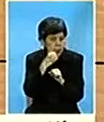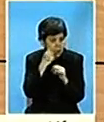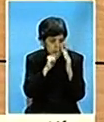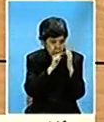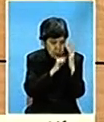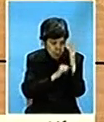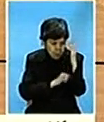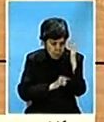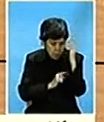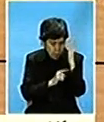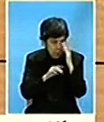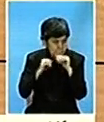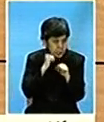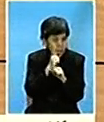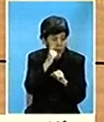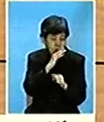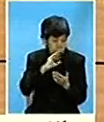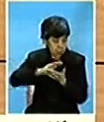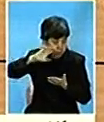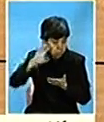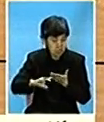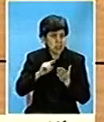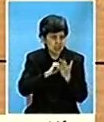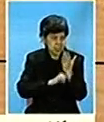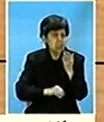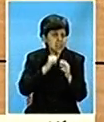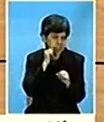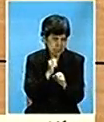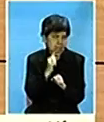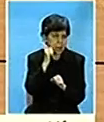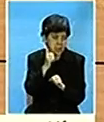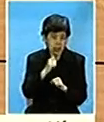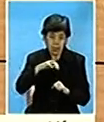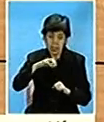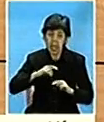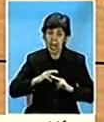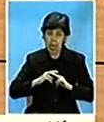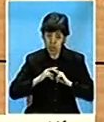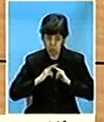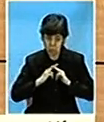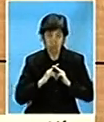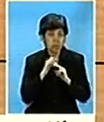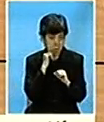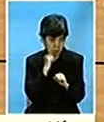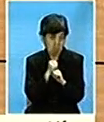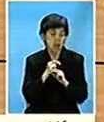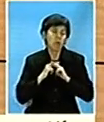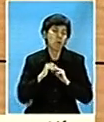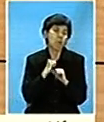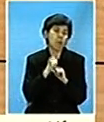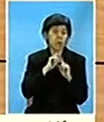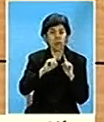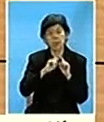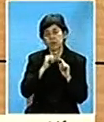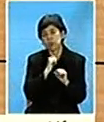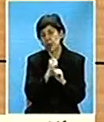ดได้นะครับถ้าทุ่มงบประมาณอันนี้ลงไปนะฮะซึ่งเอกชนเนี่ยสามารถทำได้พวกนี้ได้หลายแห่งแ